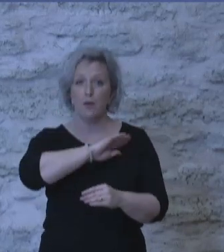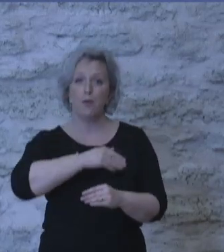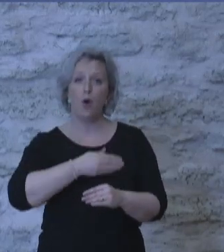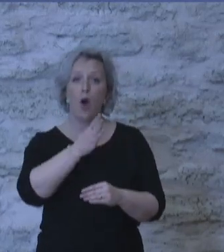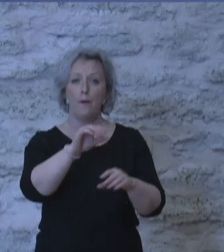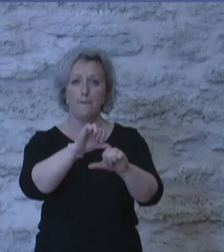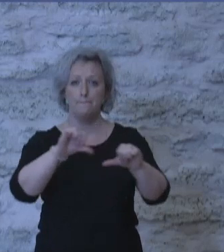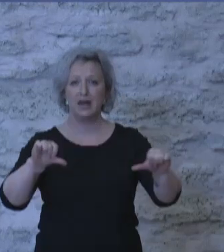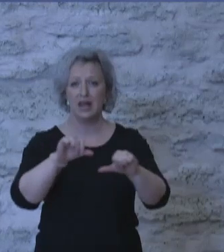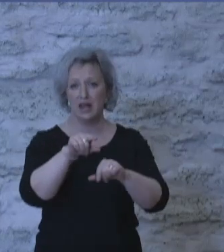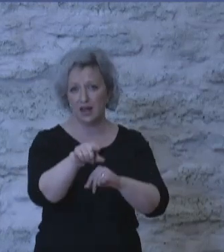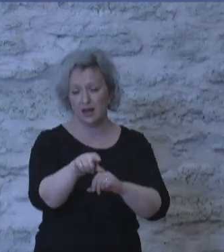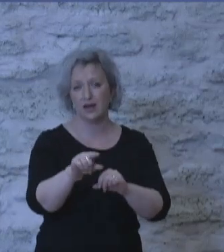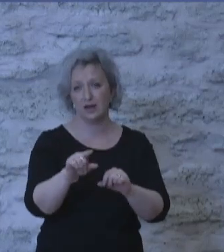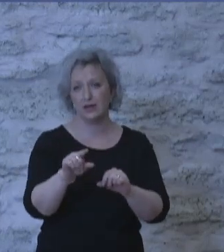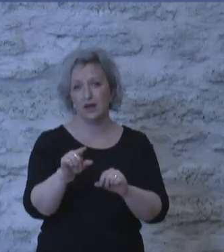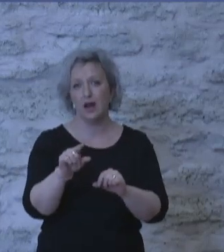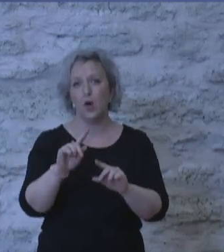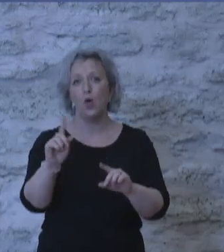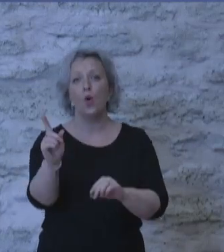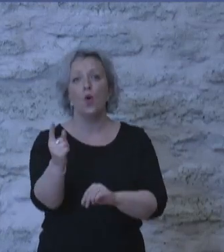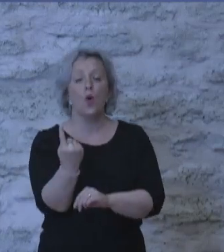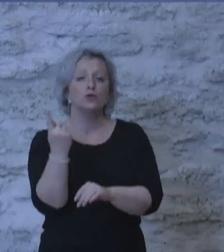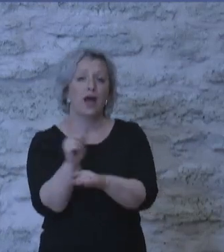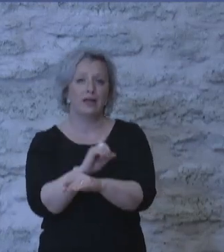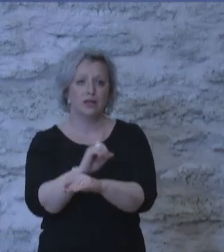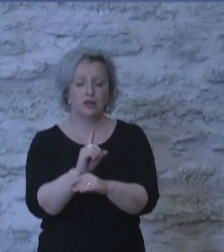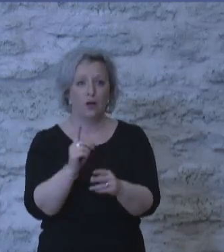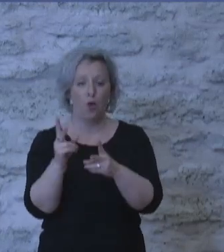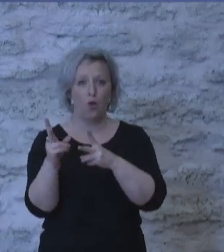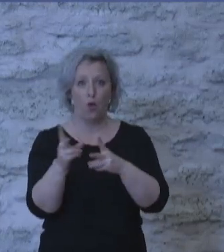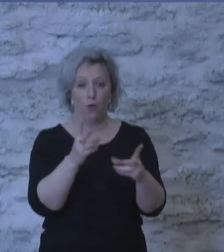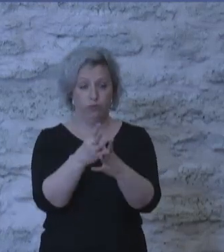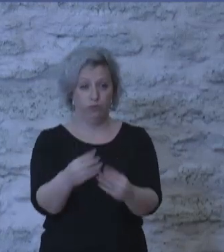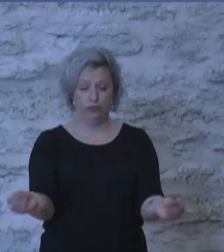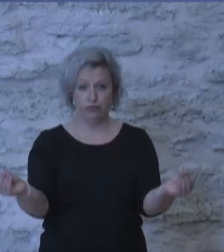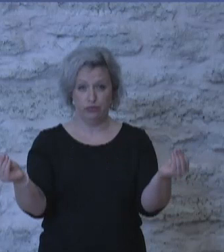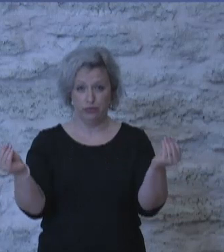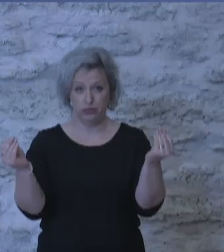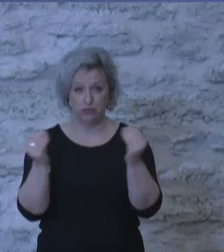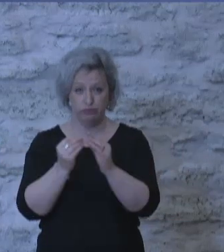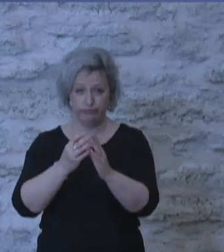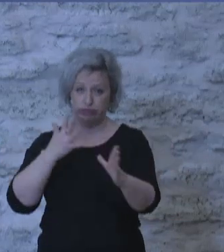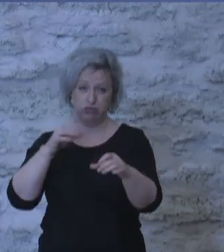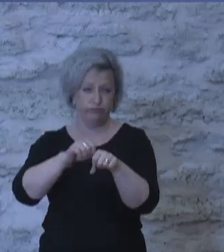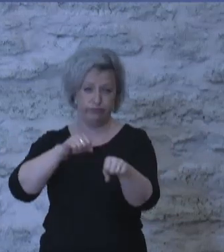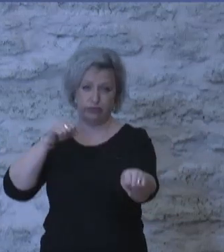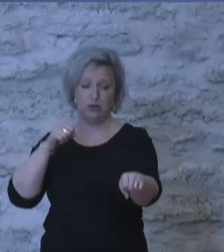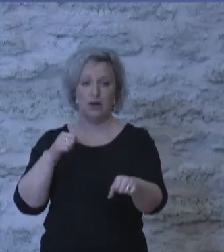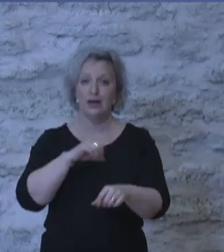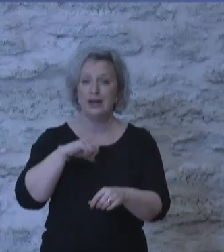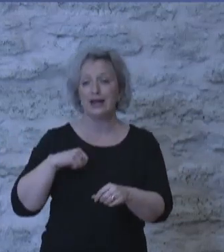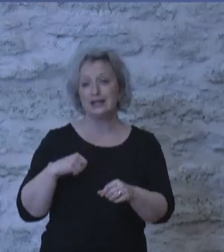ühel hetkel, kus olukord väljus kontrollijalt, aga osalesin ka ise Euroopa